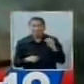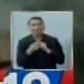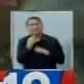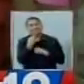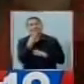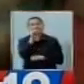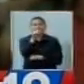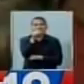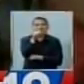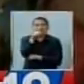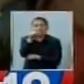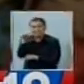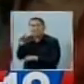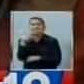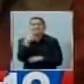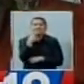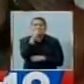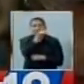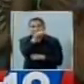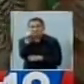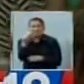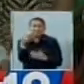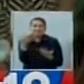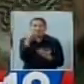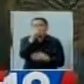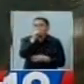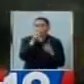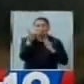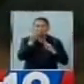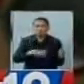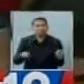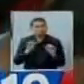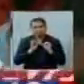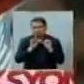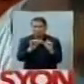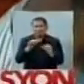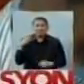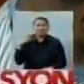Ayan, maghihintay daw sila yung mga senior citizen natin dito. Alam mo dito sa